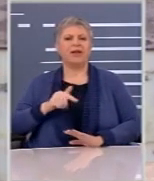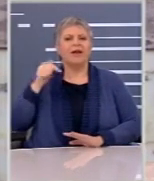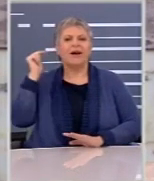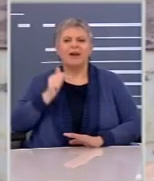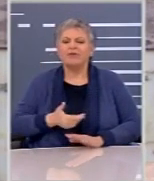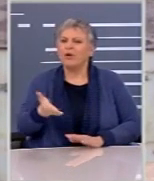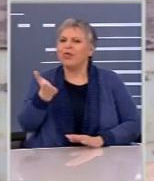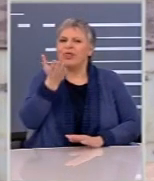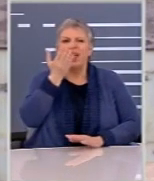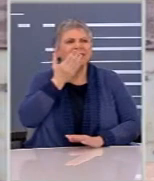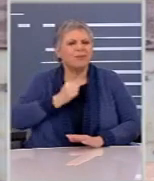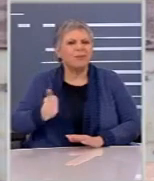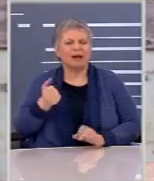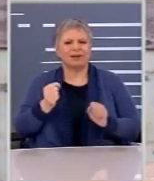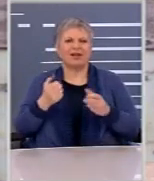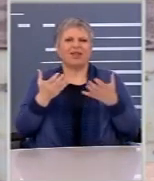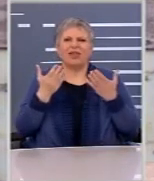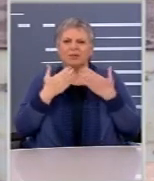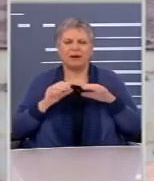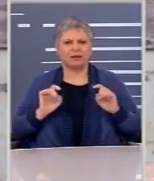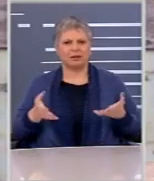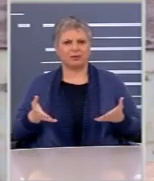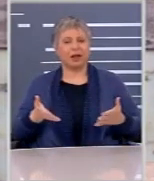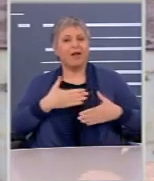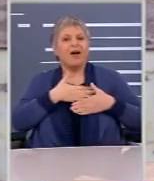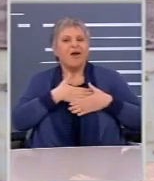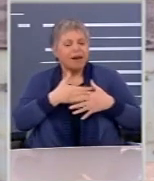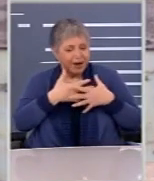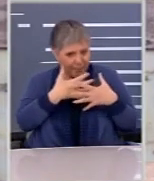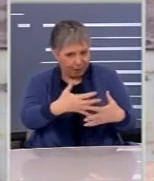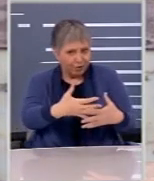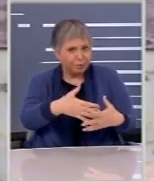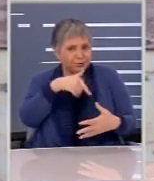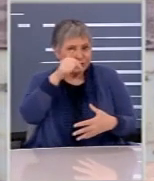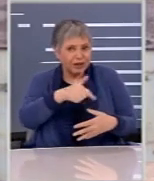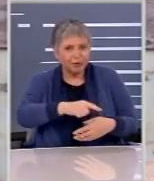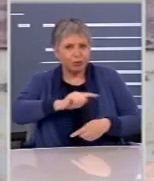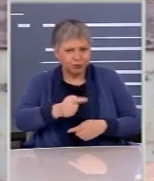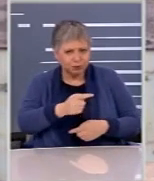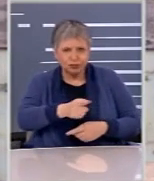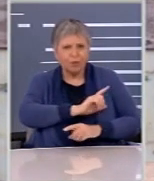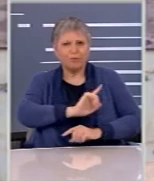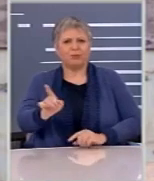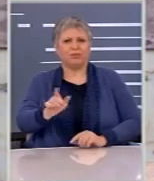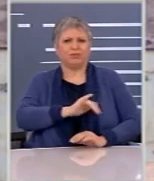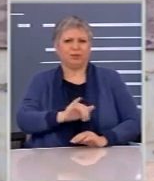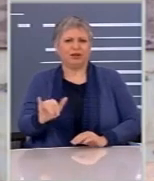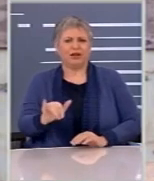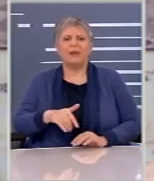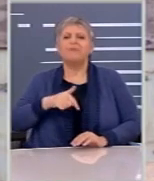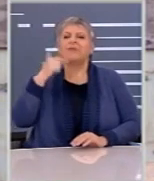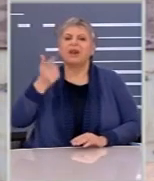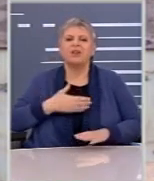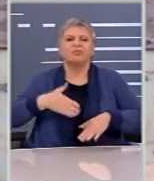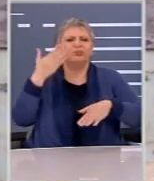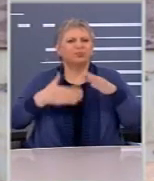της βίας. Η αγάπη ποτέ δεν σκοτώνει. Η αγάπη ποτέ δεν ακροτηριάζει. Η αγάπη ποτέ